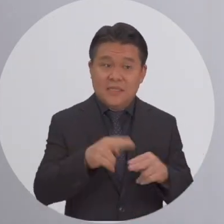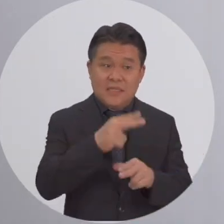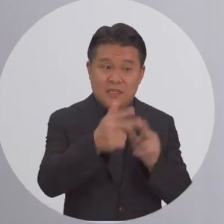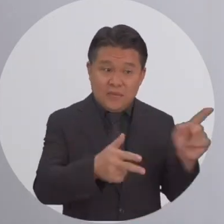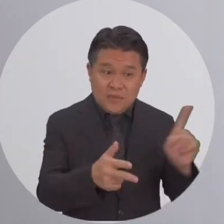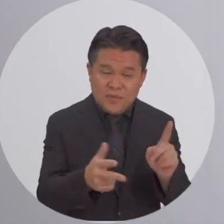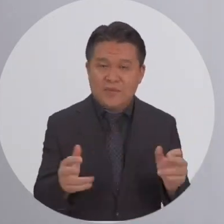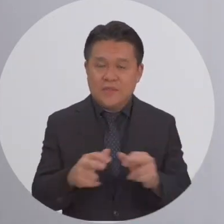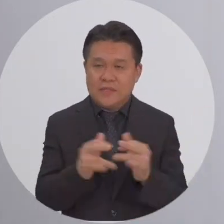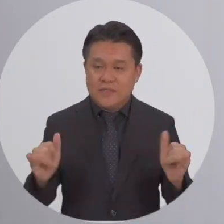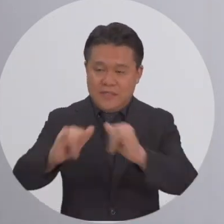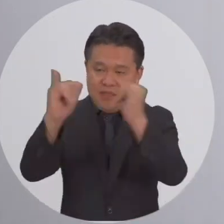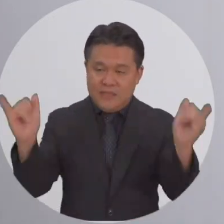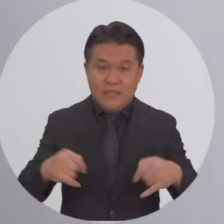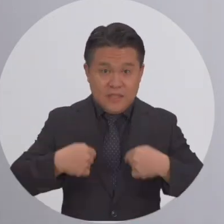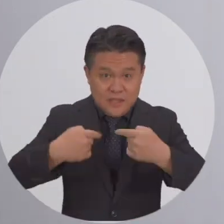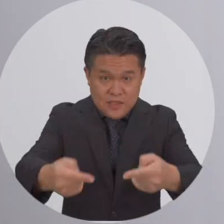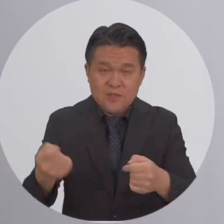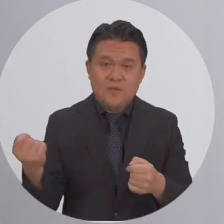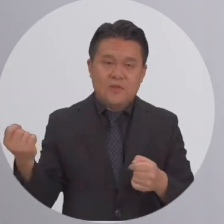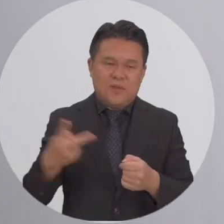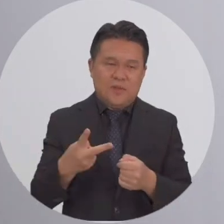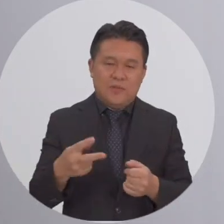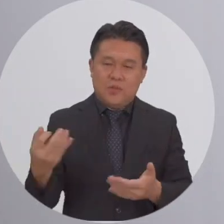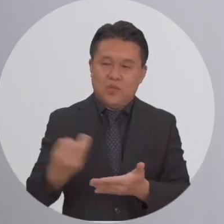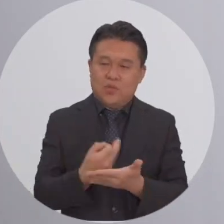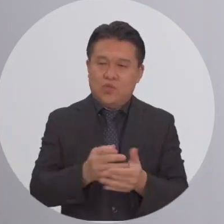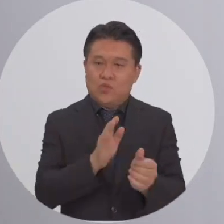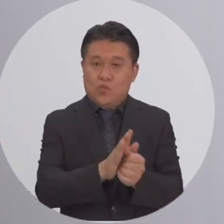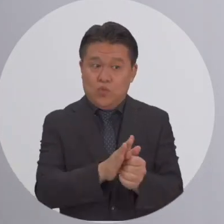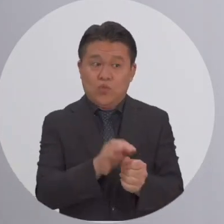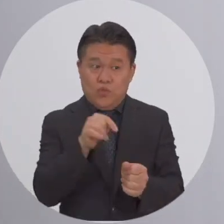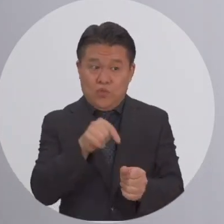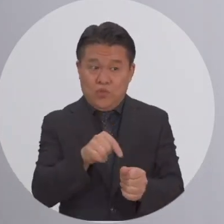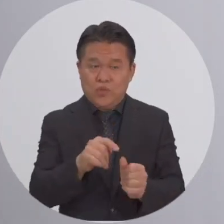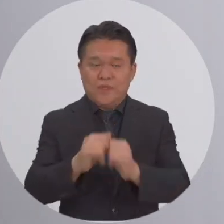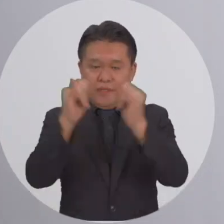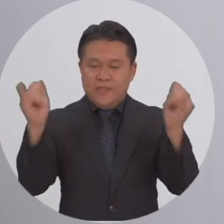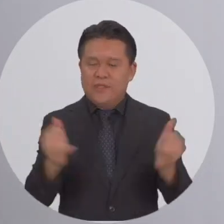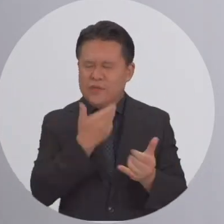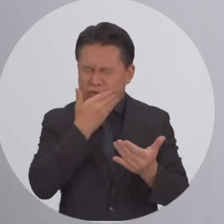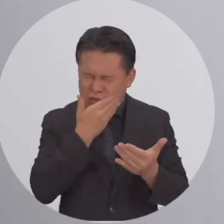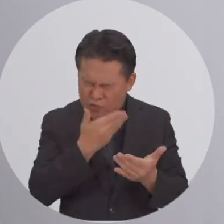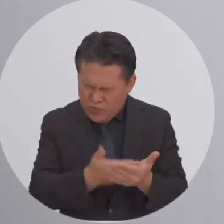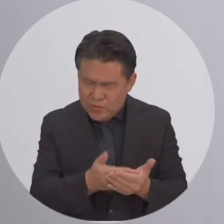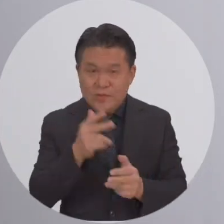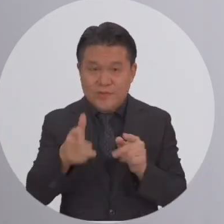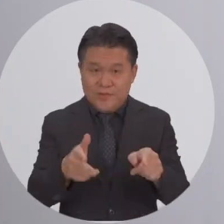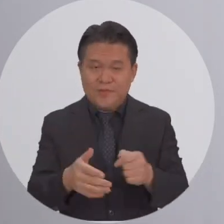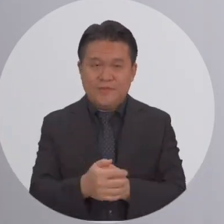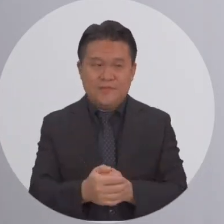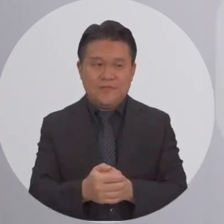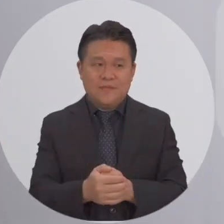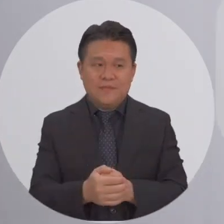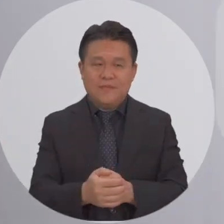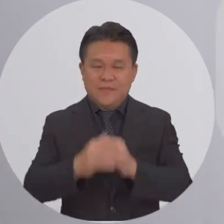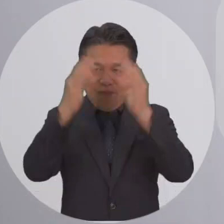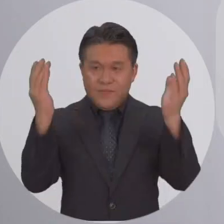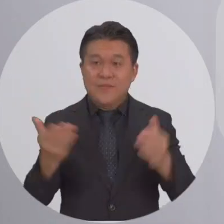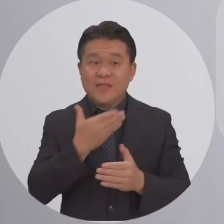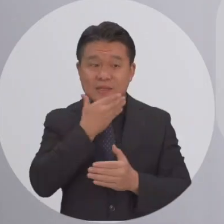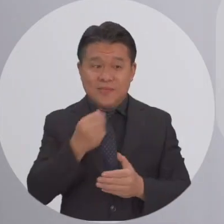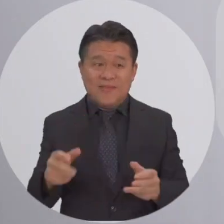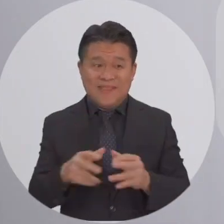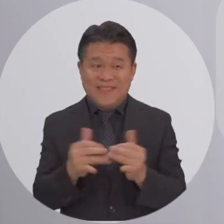사업은 장애인의 사회 참여와 소득 보장을 지원하는 우리 사회의 버팀목입니다. 모두가